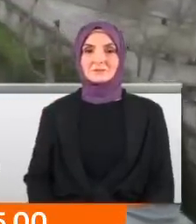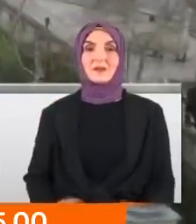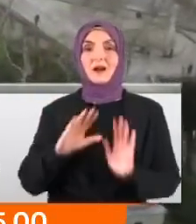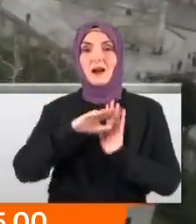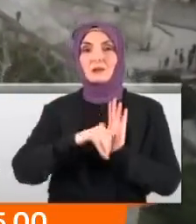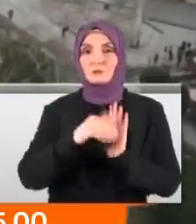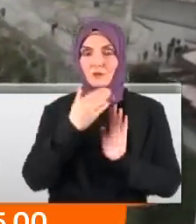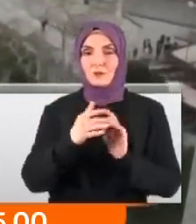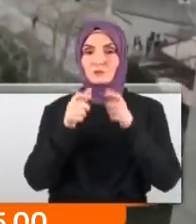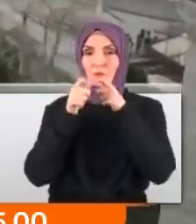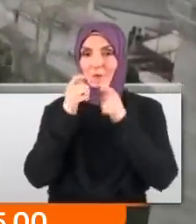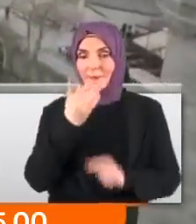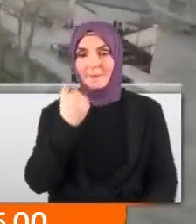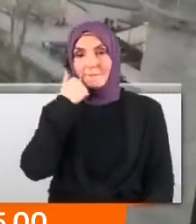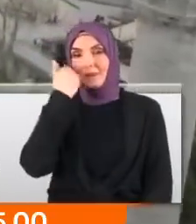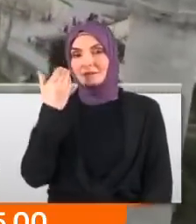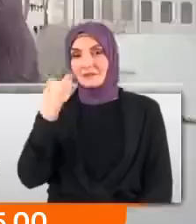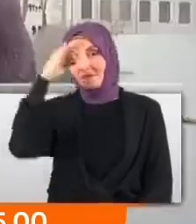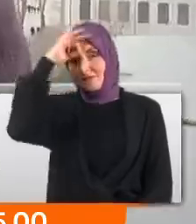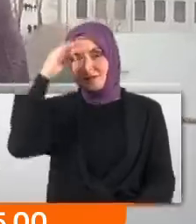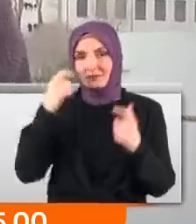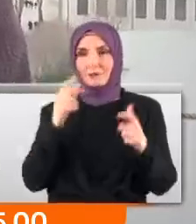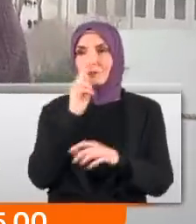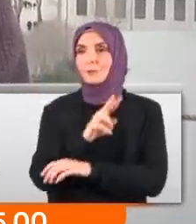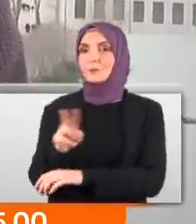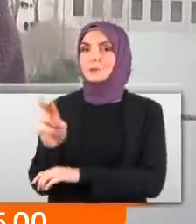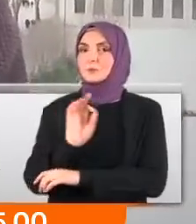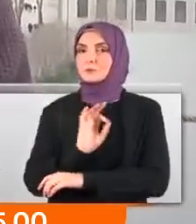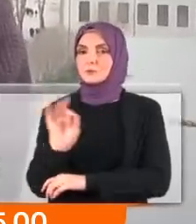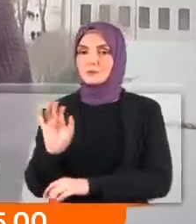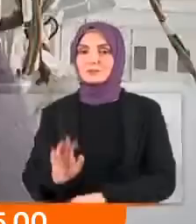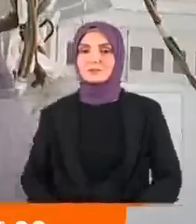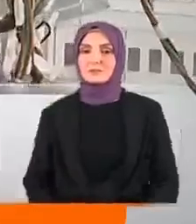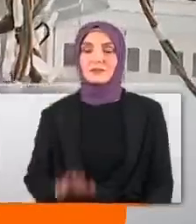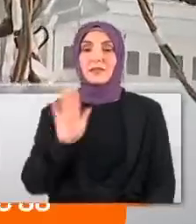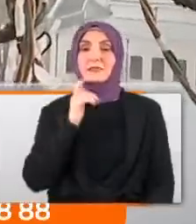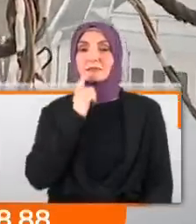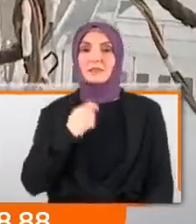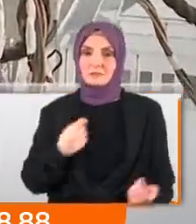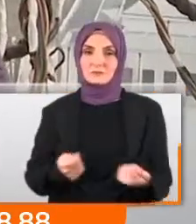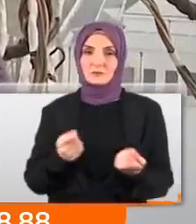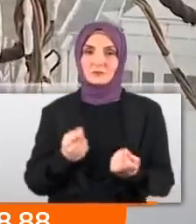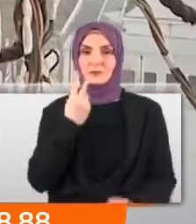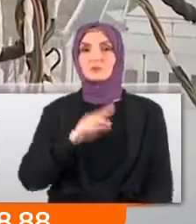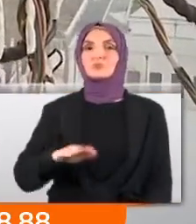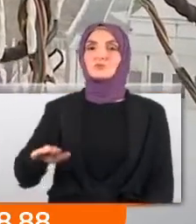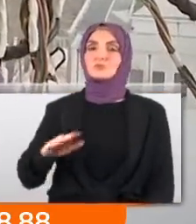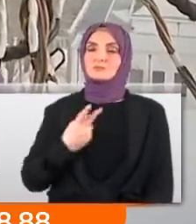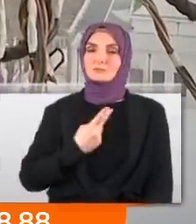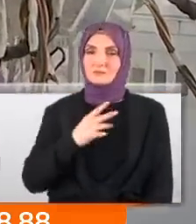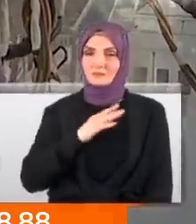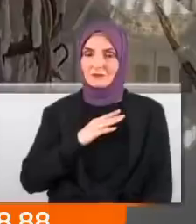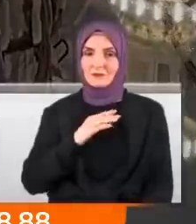Ayasofya, Sultanahmet, Beyazıt, Fatih, her taraf gözüküyor burada. Siz kaç senedir bu işi yapıyorsunuz? 50 sene oldu. Kaç çocuğunuz var? 2 çocuğum var. Allah bağışlasın.